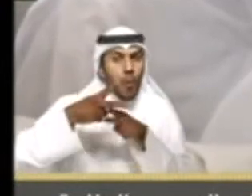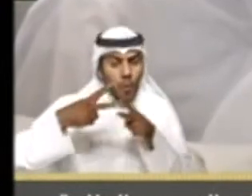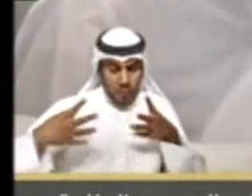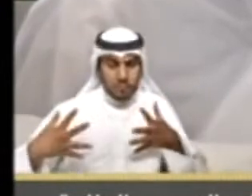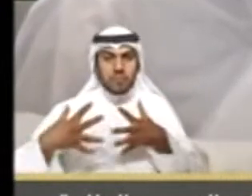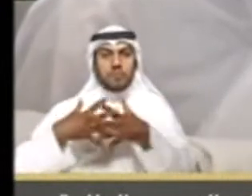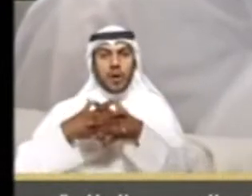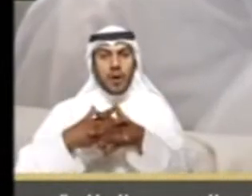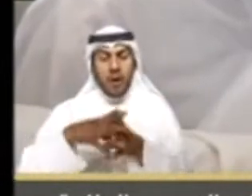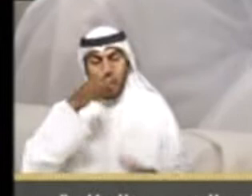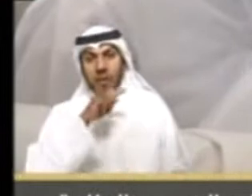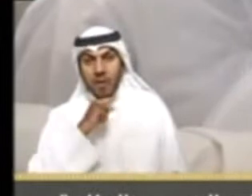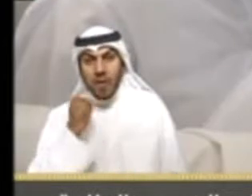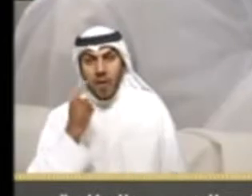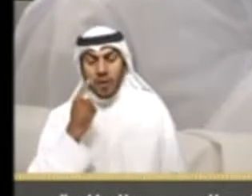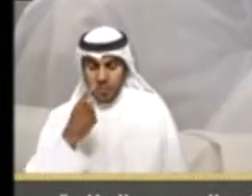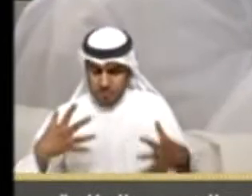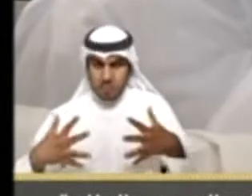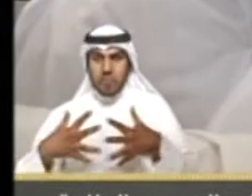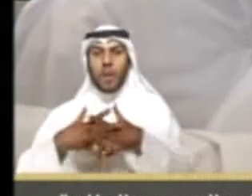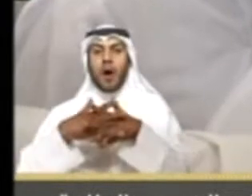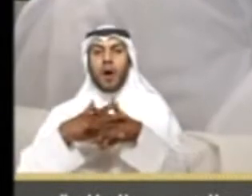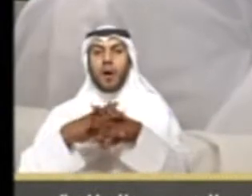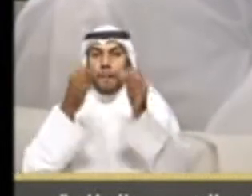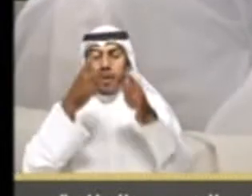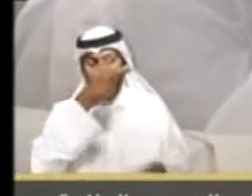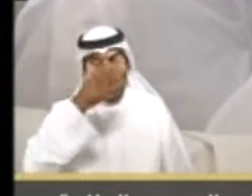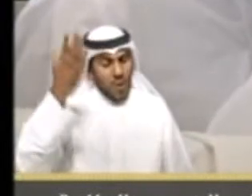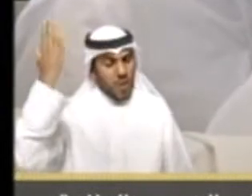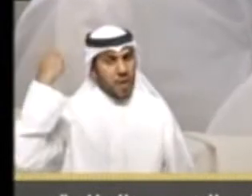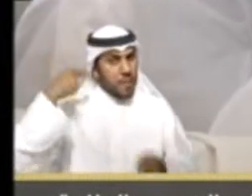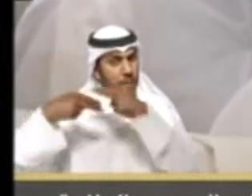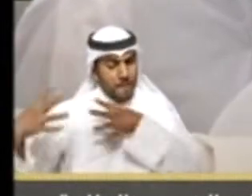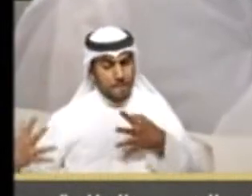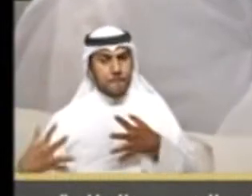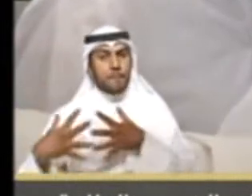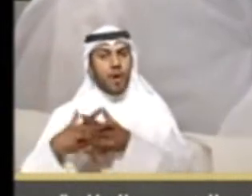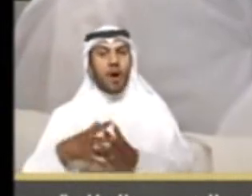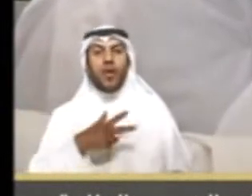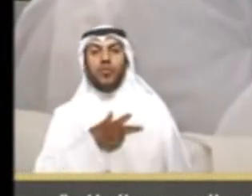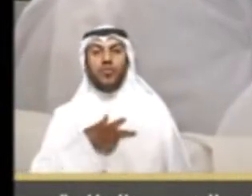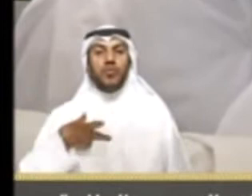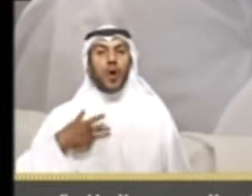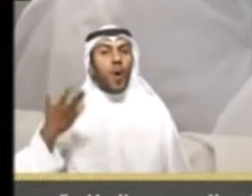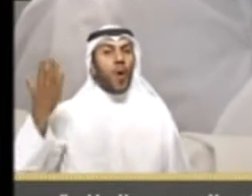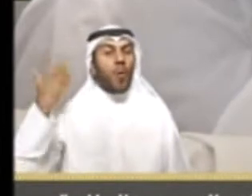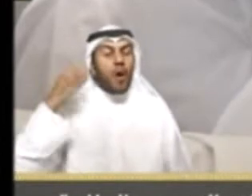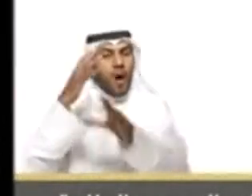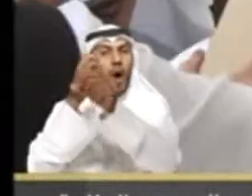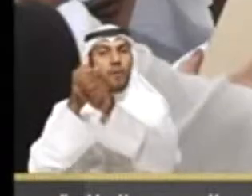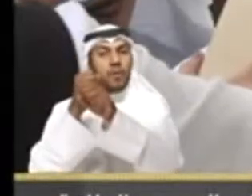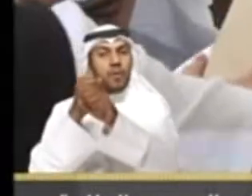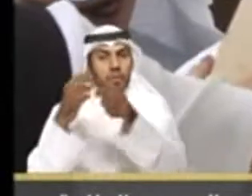الدقيقة والخطيرة هو امتداد لمواقفهم السابقة من الاصطفاف خلف سمو الأمير حفظه